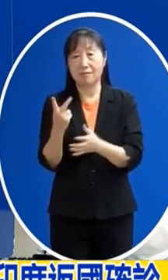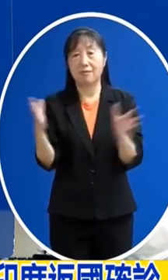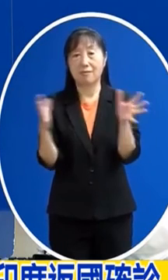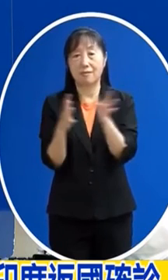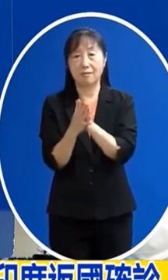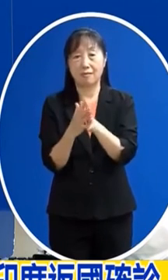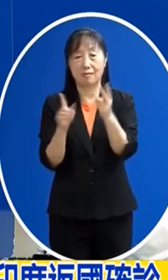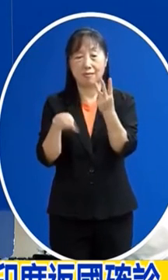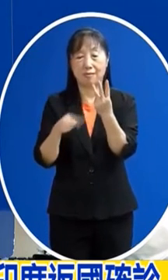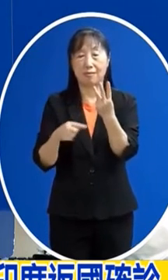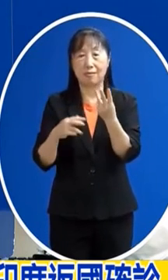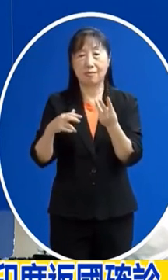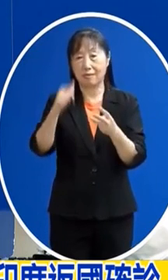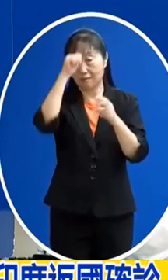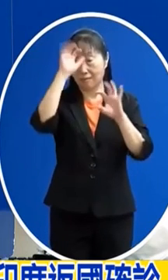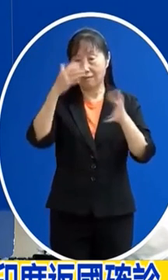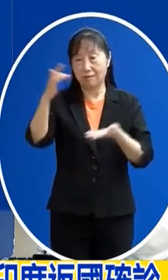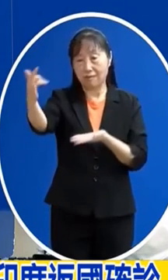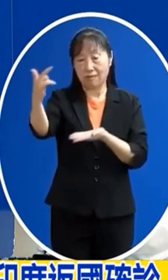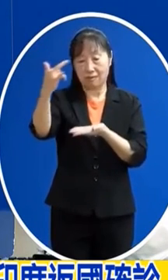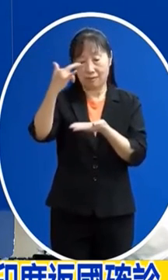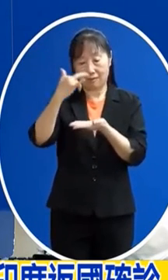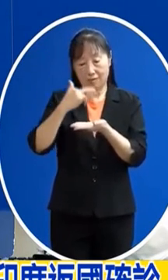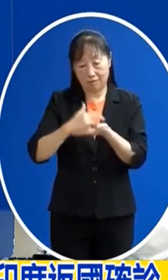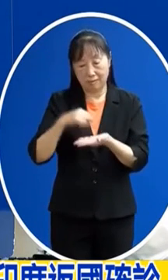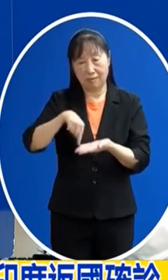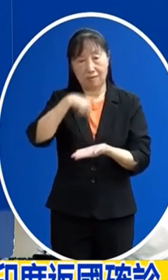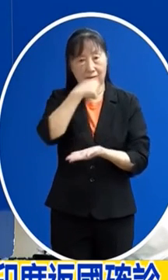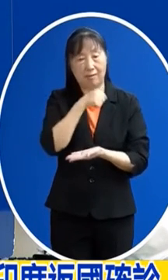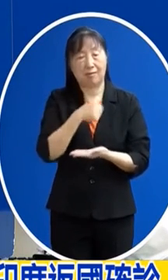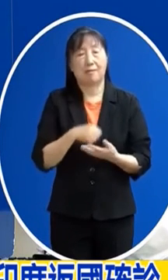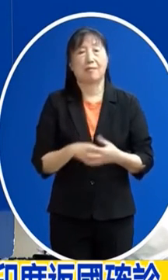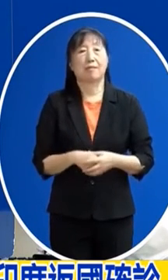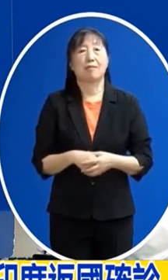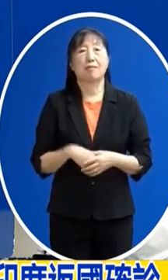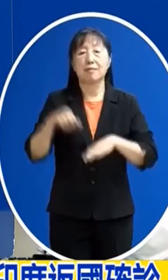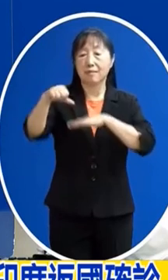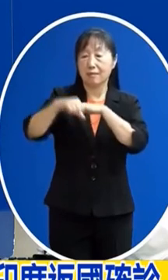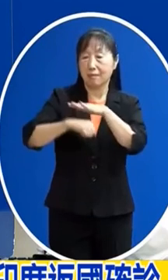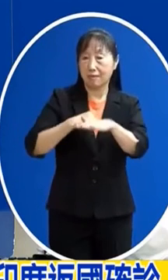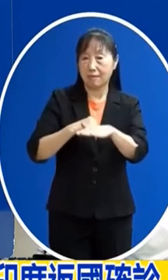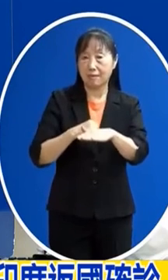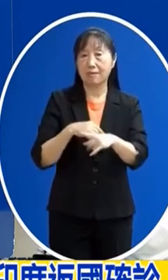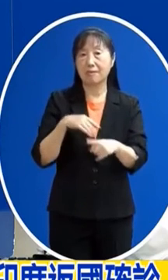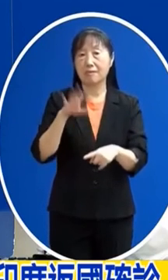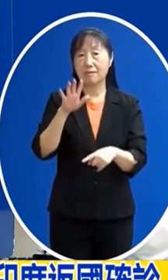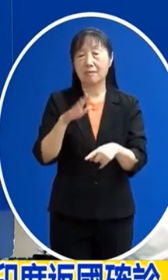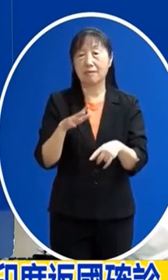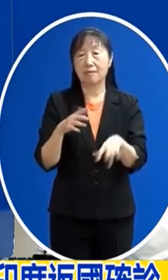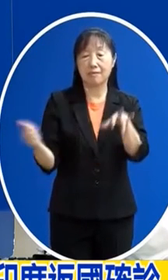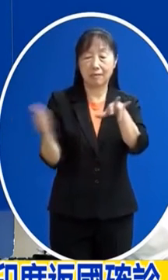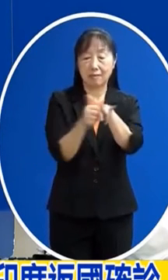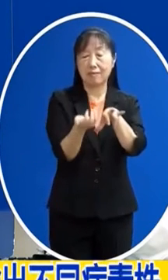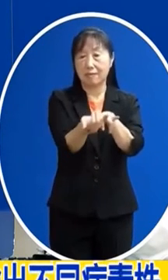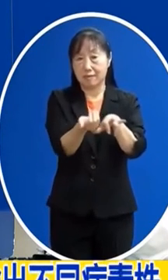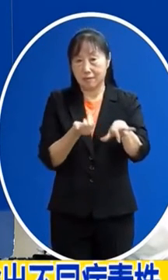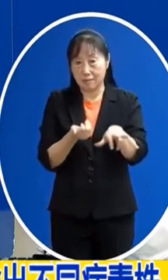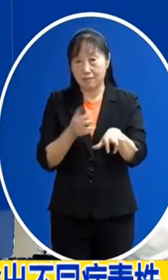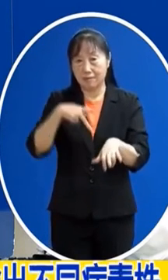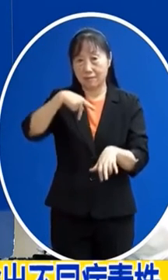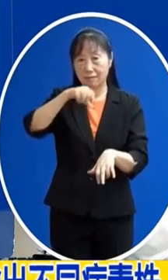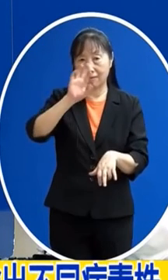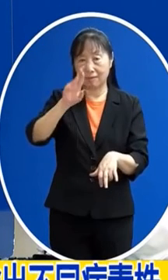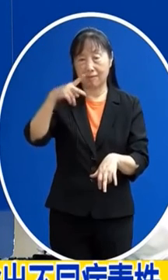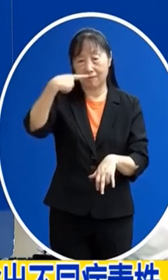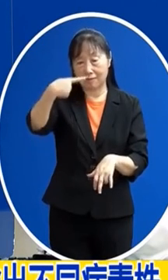起从印度飞过来台湾这边入境，那持有这个搭机前的阴性报告，并